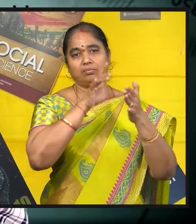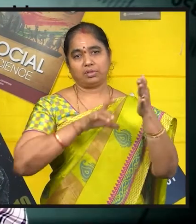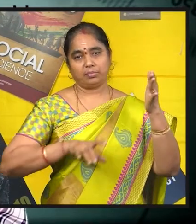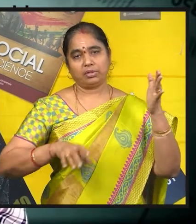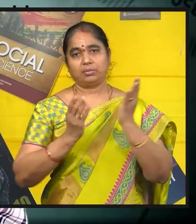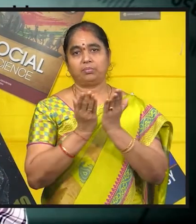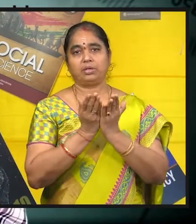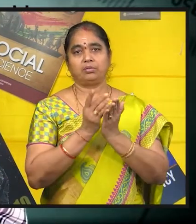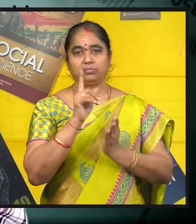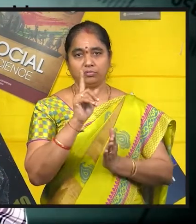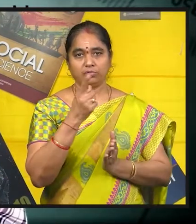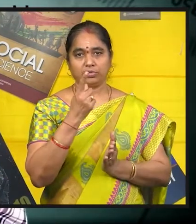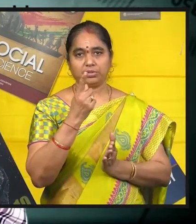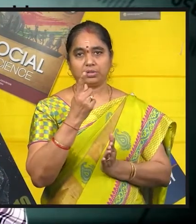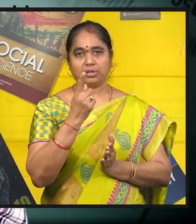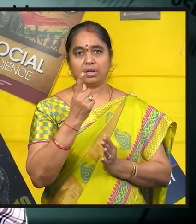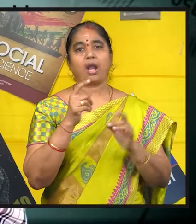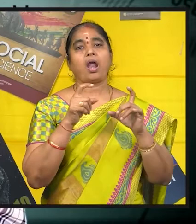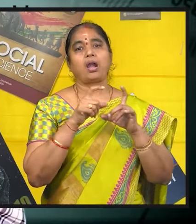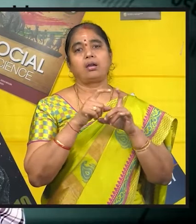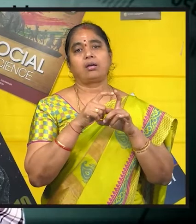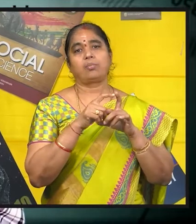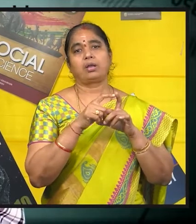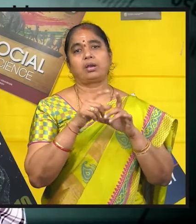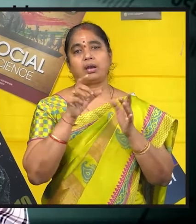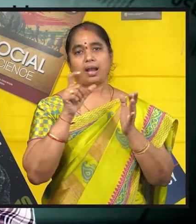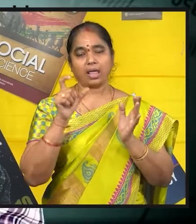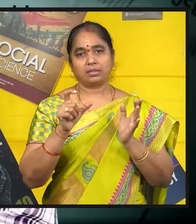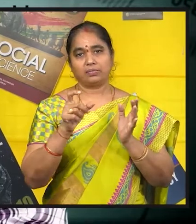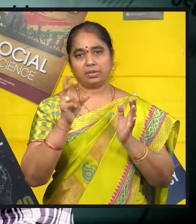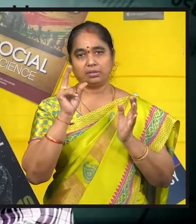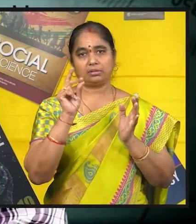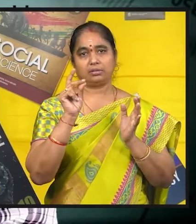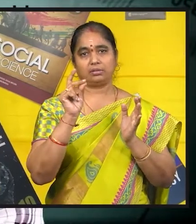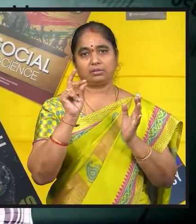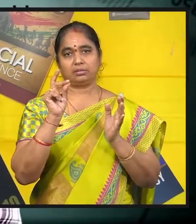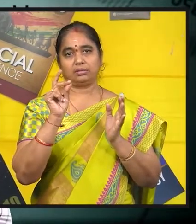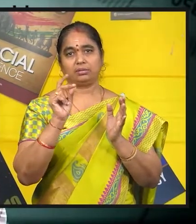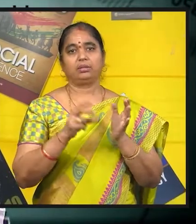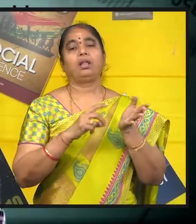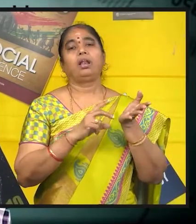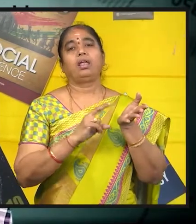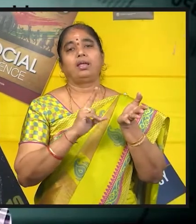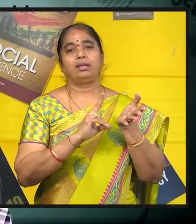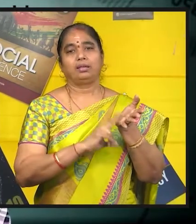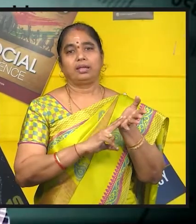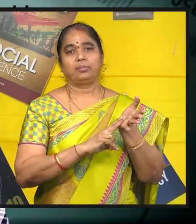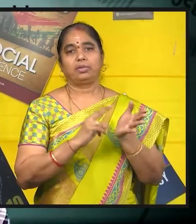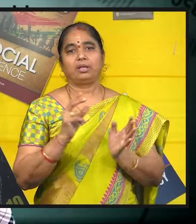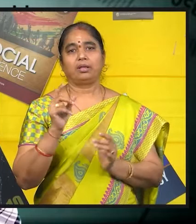வகைப்பாட்டை படித்தோம். 1 டாபரினரினுடைய வகைப்பாடு, 2வது எண்ம